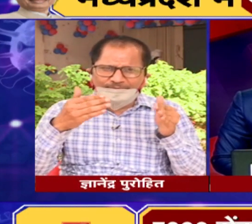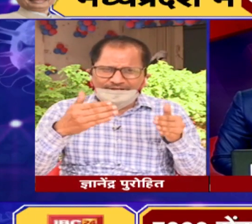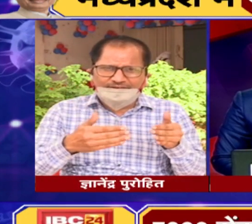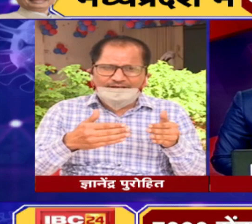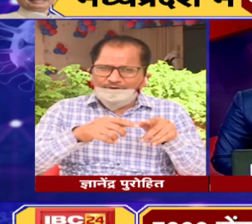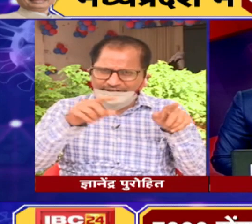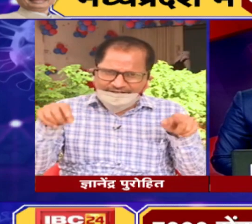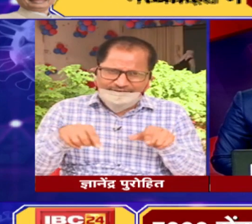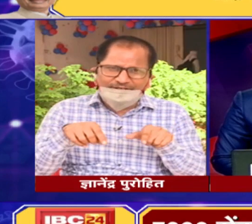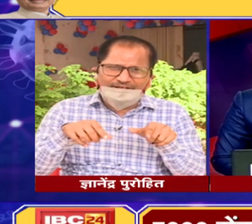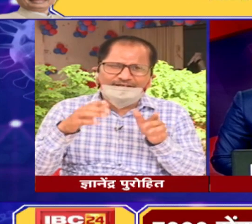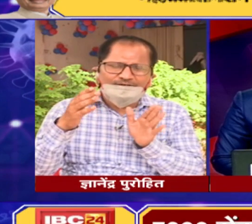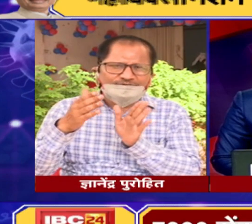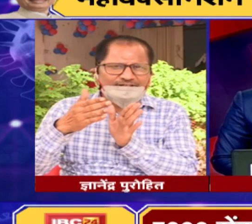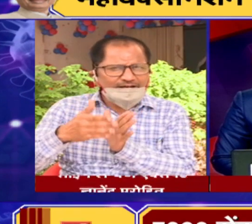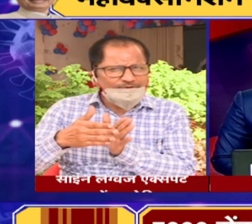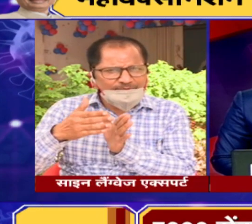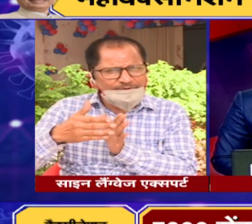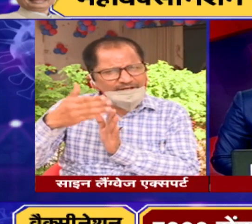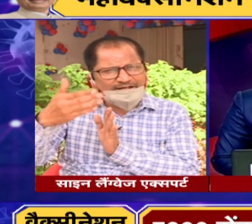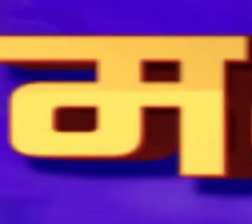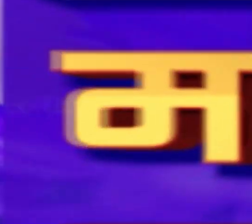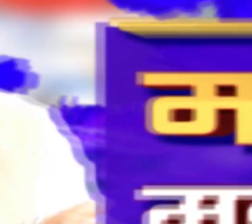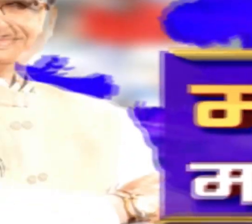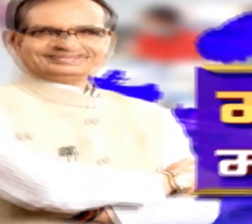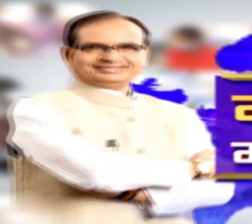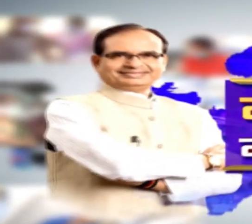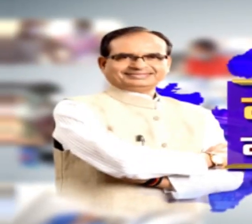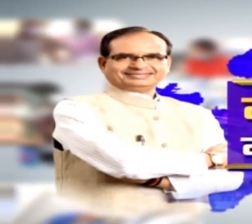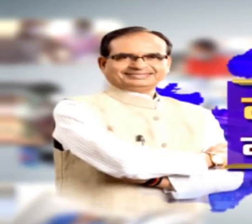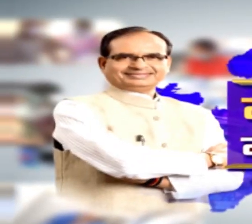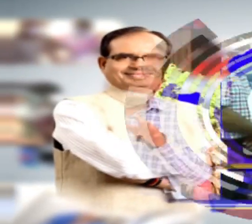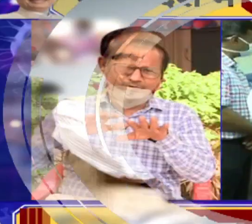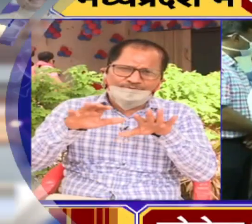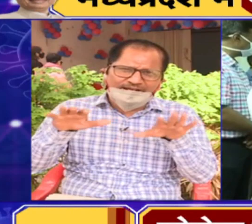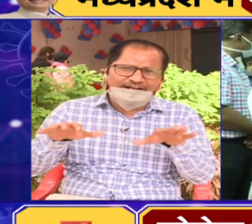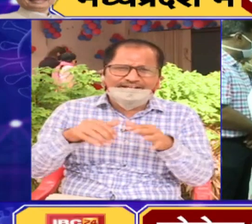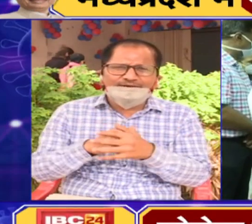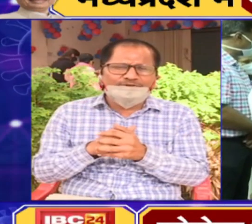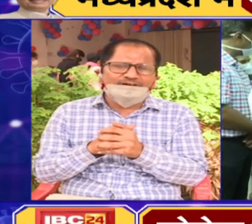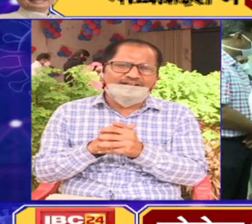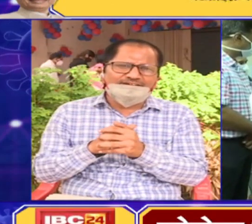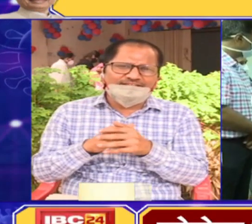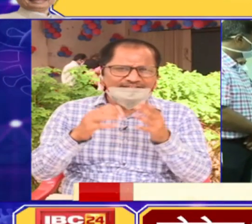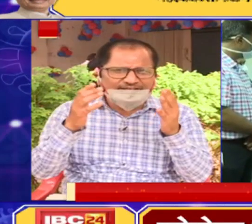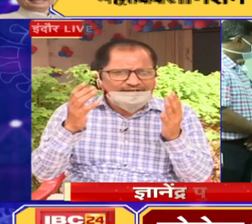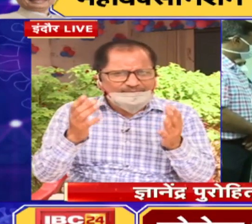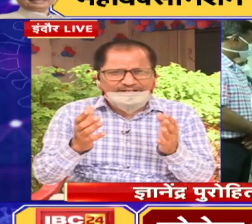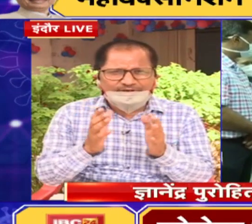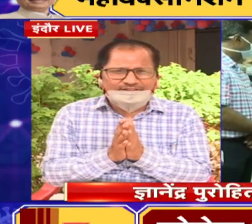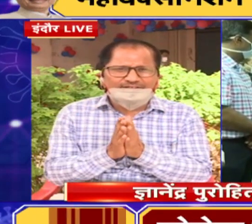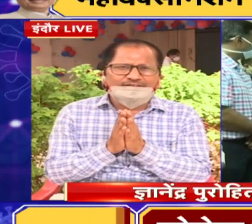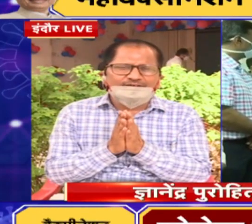हैं तो हमारे पास एक ऑलरेडी जमीन है, उससे लगा हुआ MPV का खाली हिस्सा है जो कि छोड़ा गया था, उस पर गार्डनिंग हम लोग करना चाहते